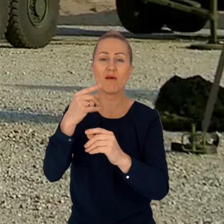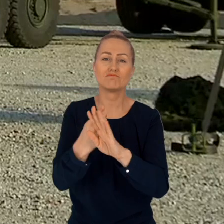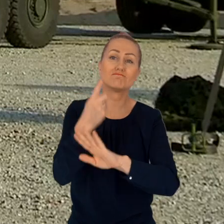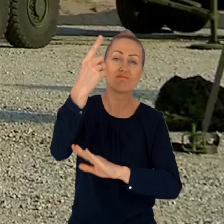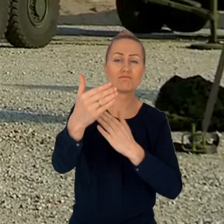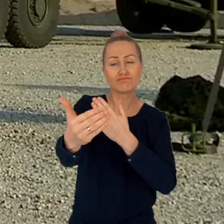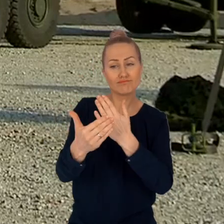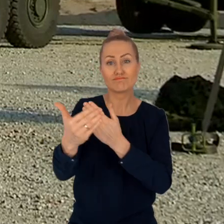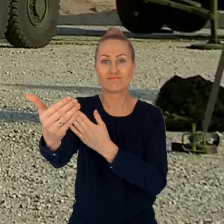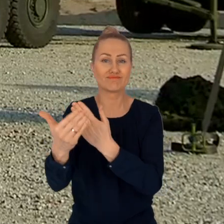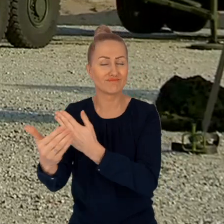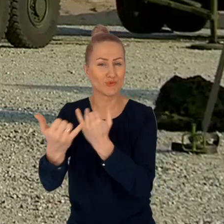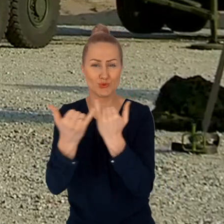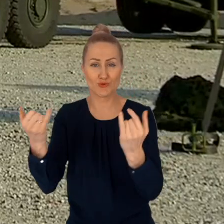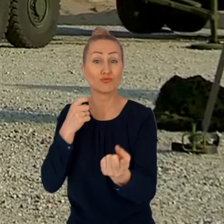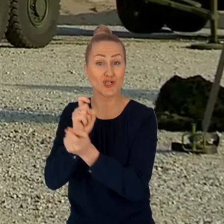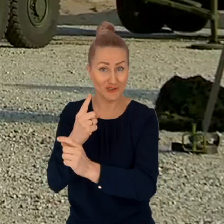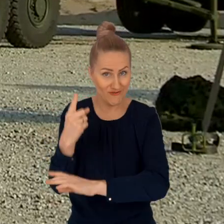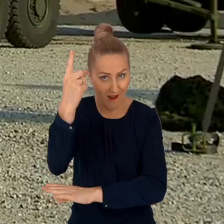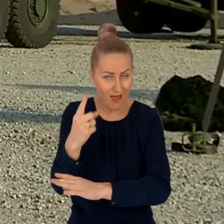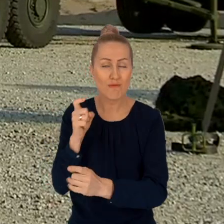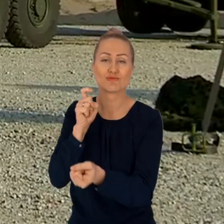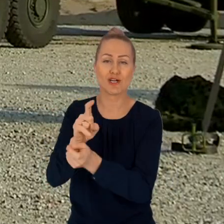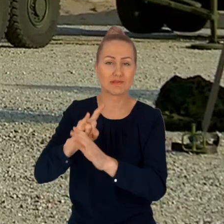zasięgach obrony przeciwrakietowej i przeciwlotniczej.